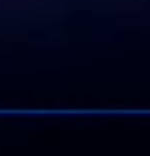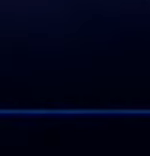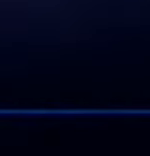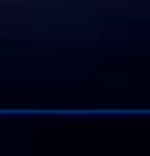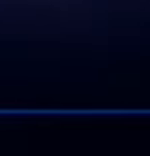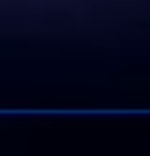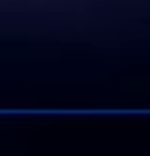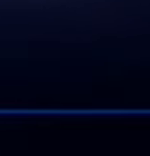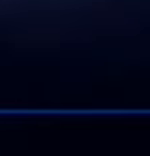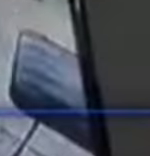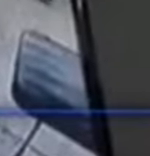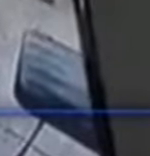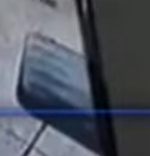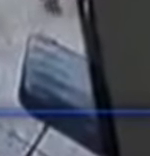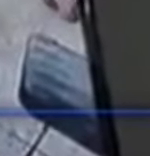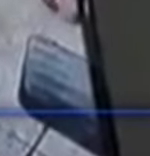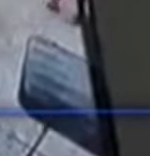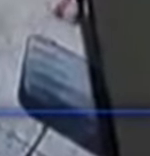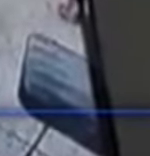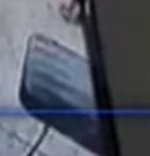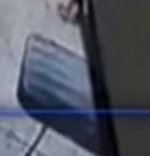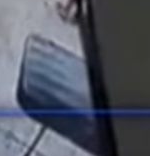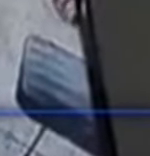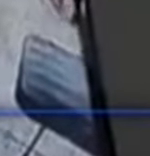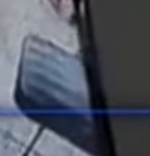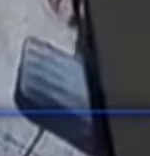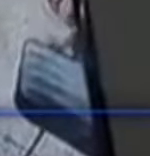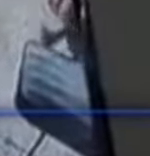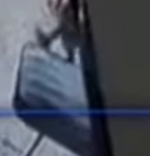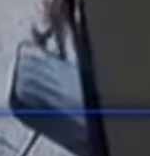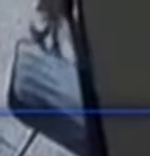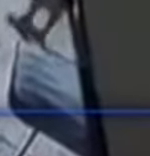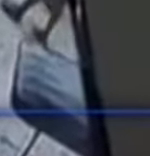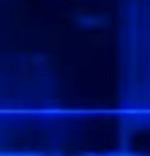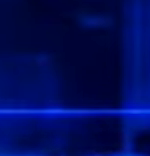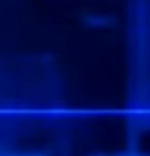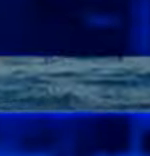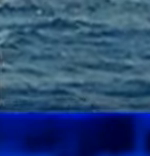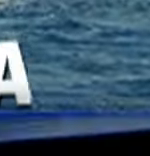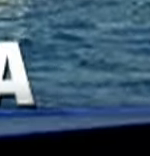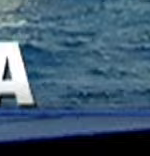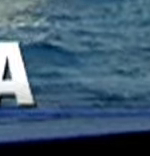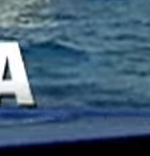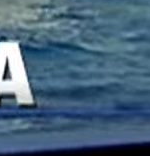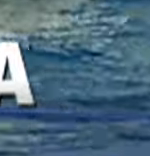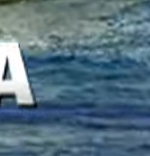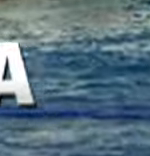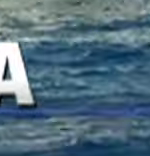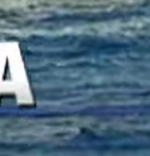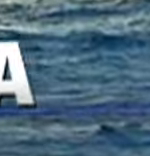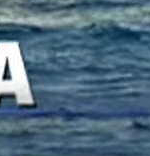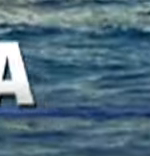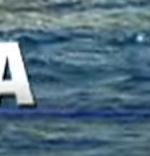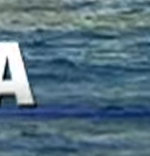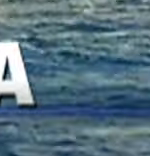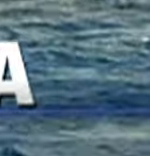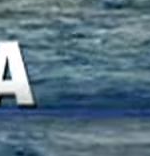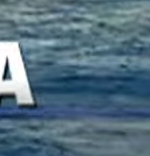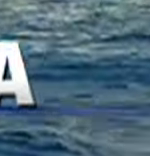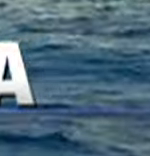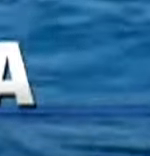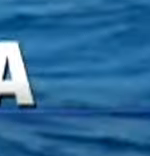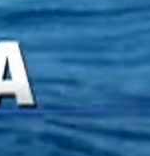Susunod, dalawang batang lalaki patay matapos matrap sa loob ng kotse sa Pampanga. Philippine Coast Guard, tinawag